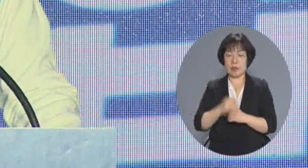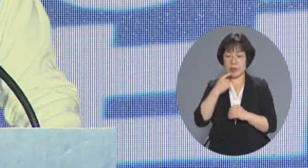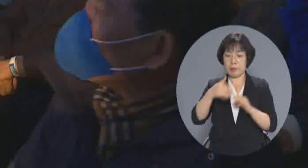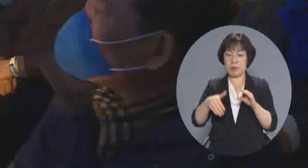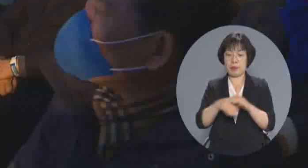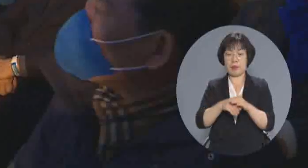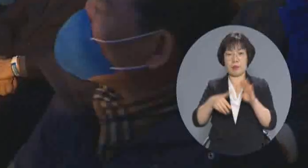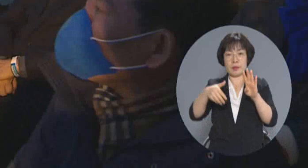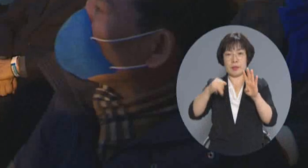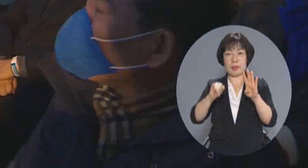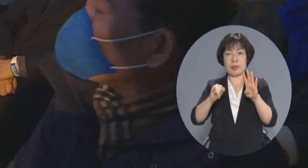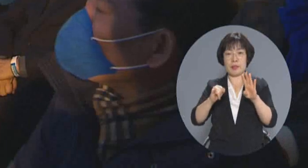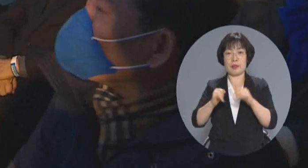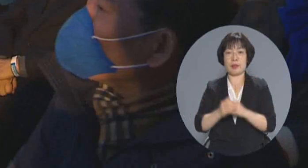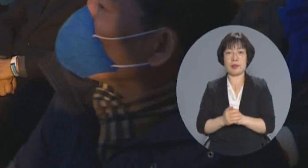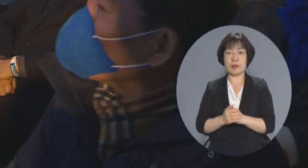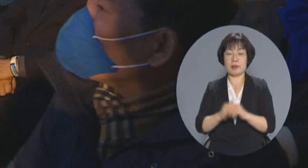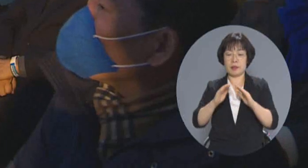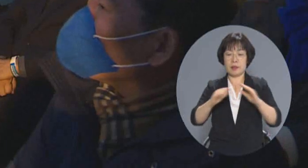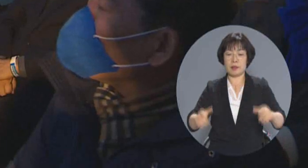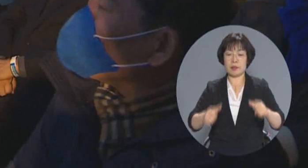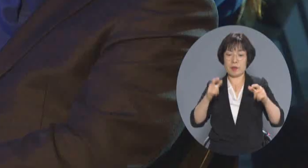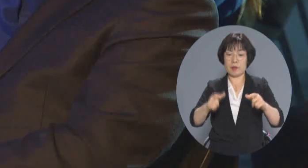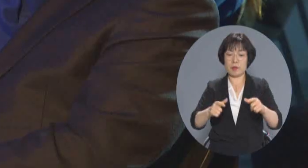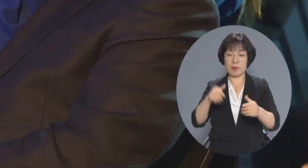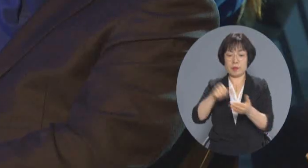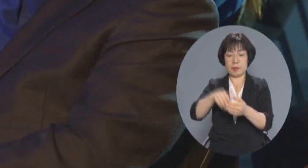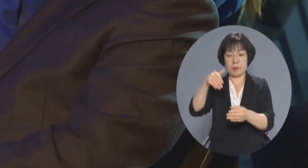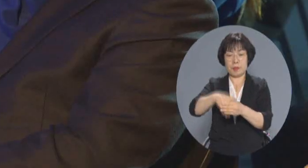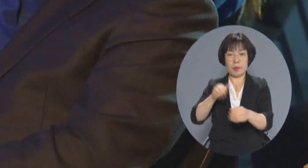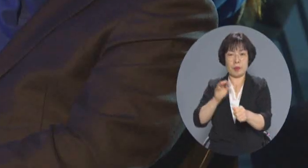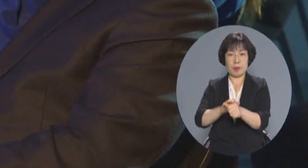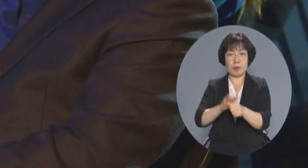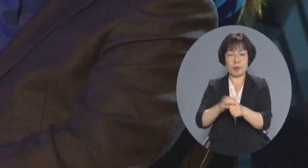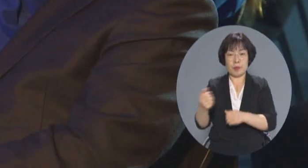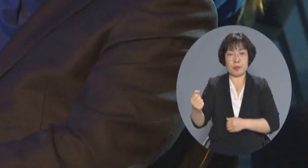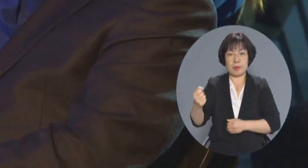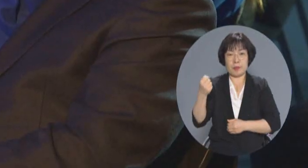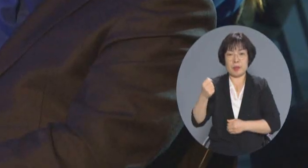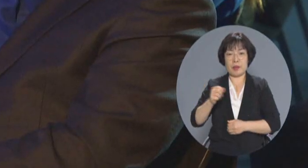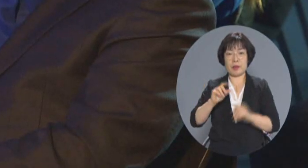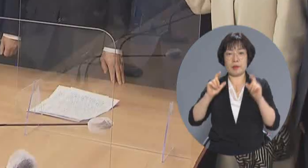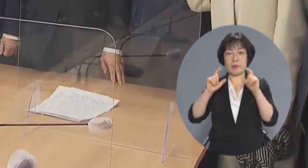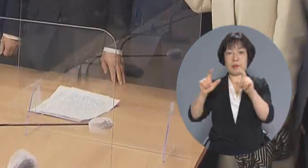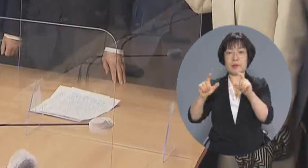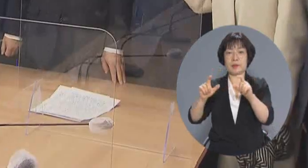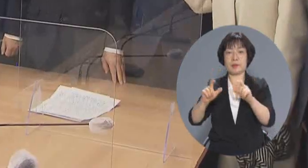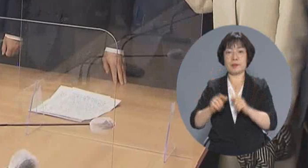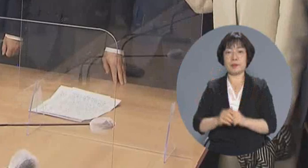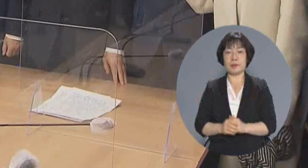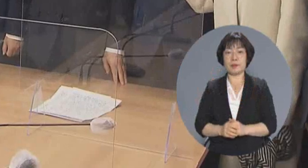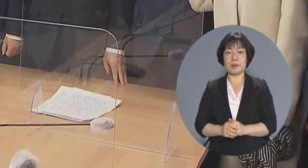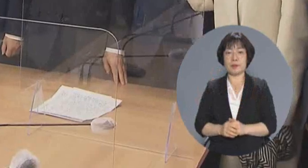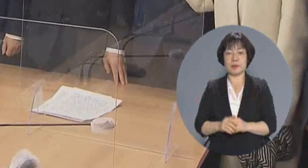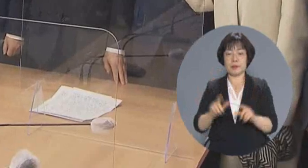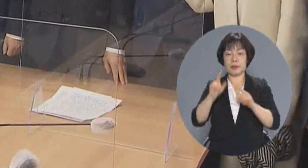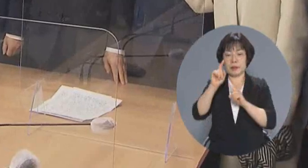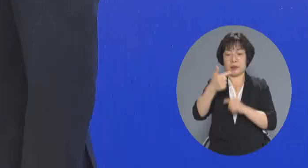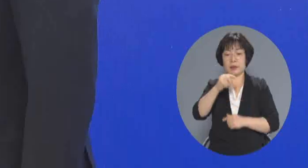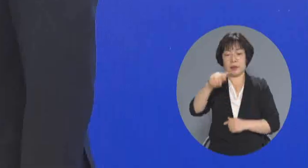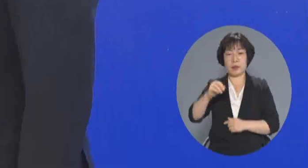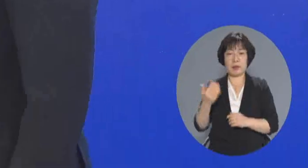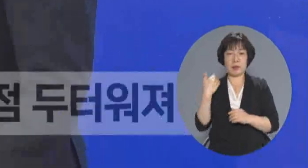민주정부 4기 역시 전남의 압도적 지지로 뒷받침하겠다고 선언했습니다. 이낙연 전